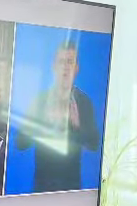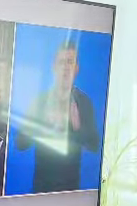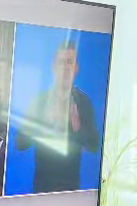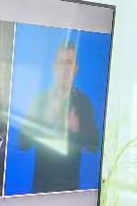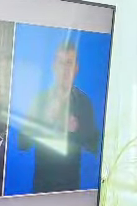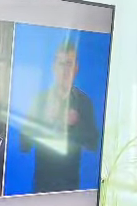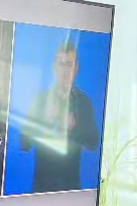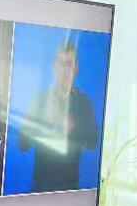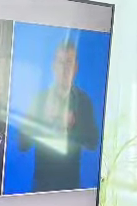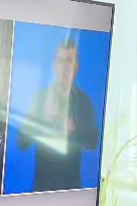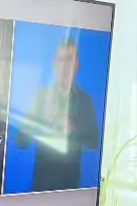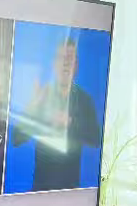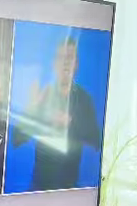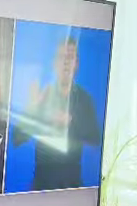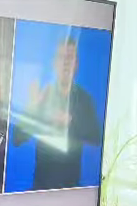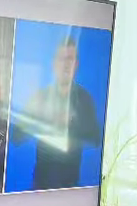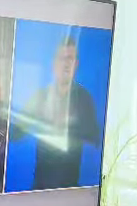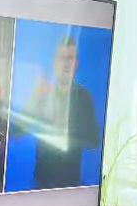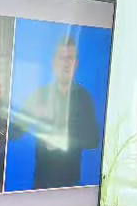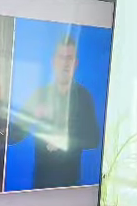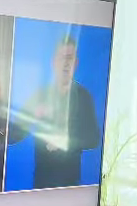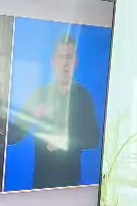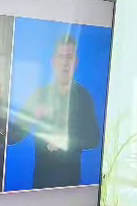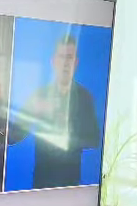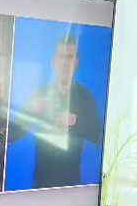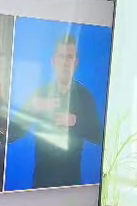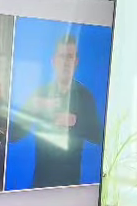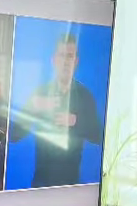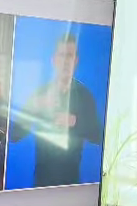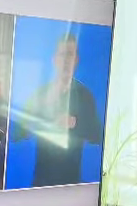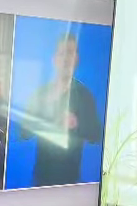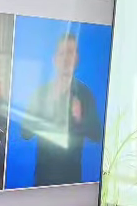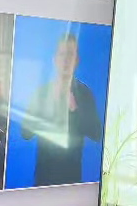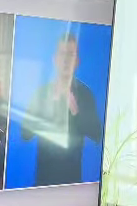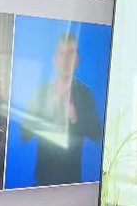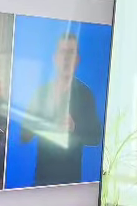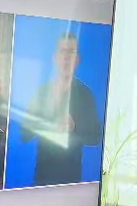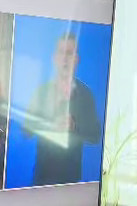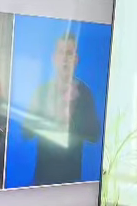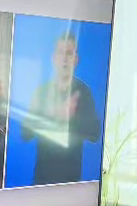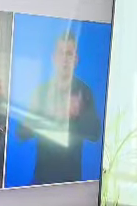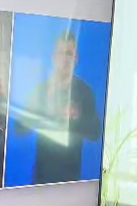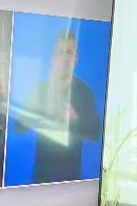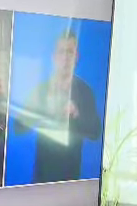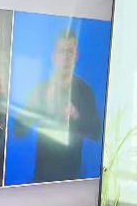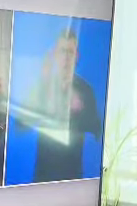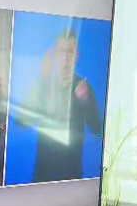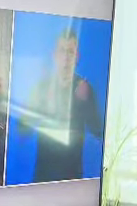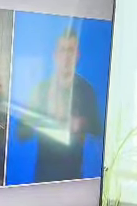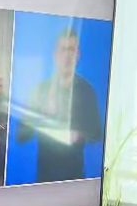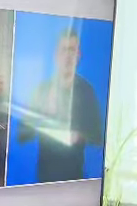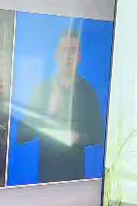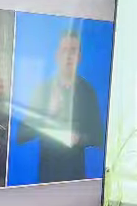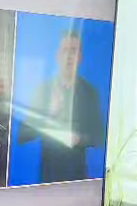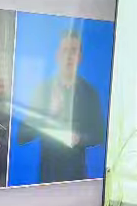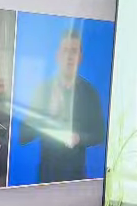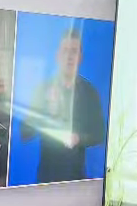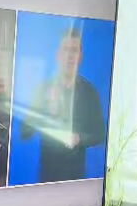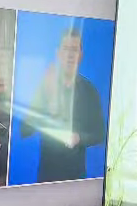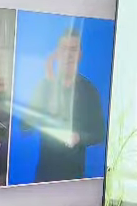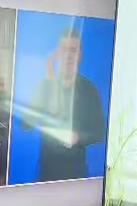investitora i ministra gospodarstva i održivog razvoja. Sporazum stupa na snagu danom stupanja na odluku Vlade RH o proglašenju